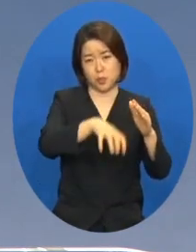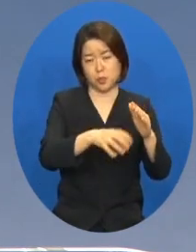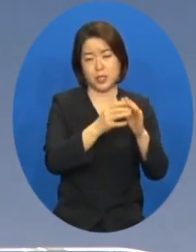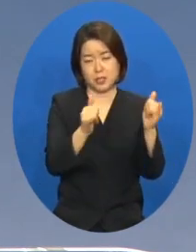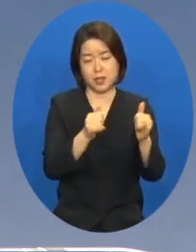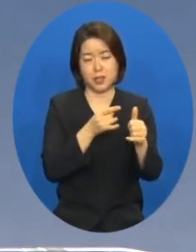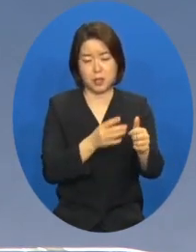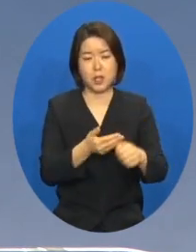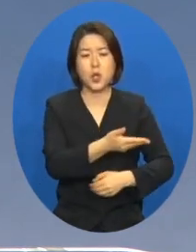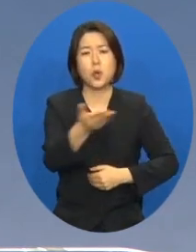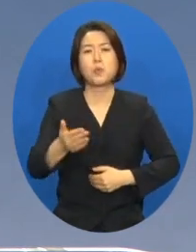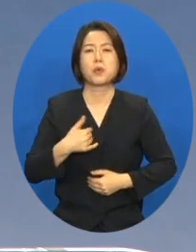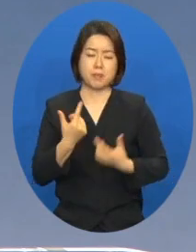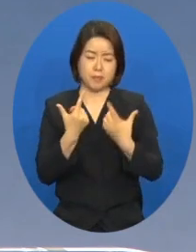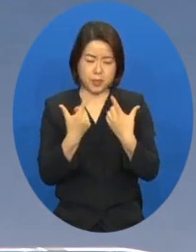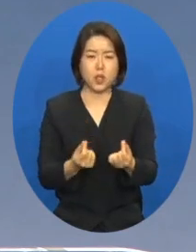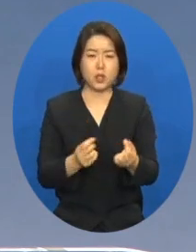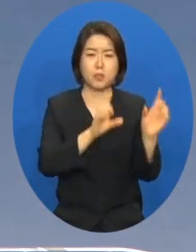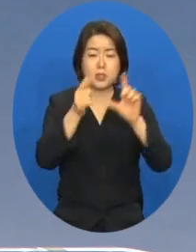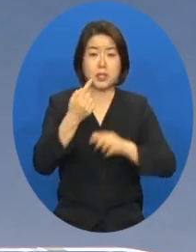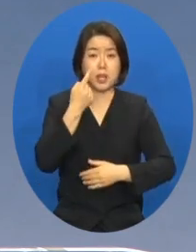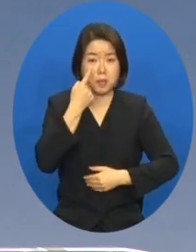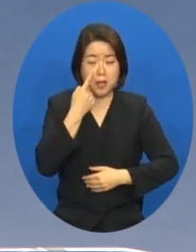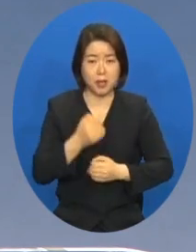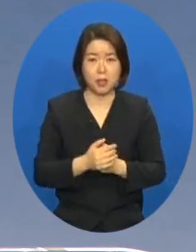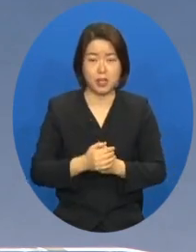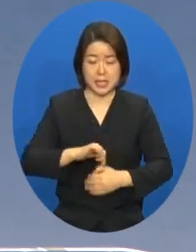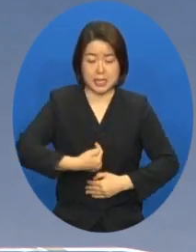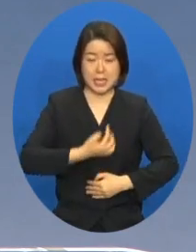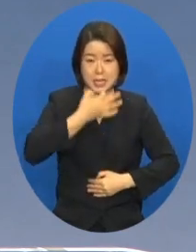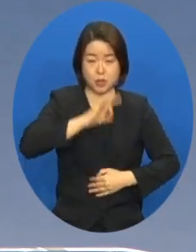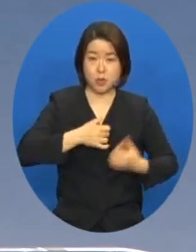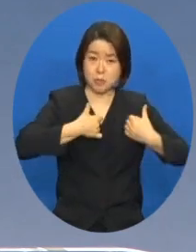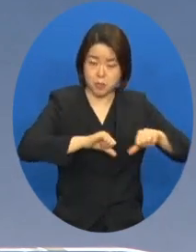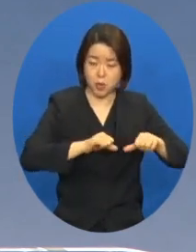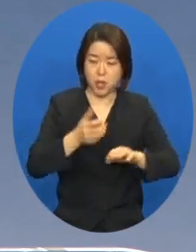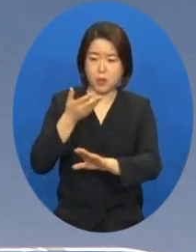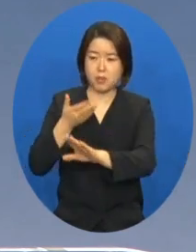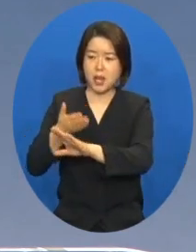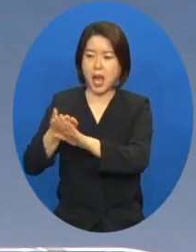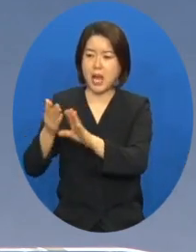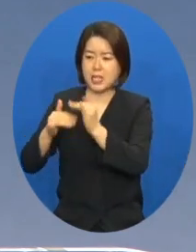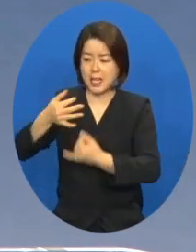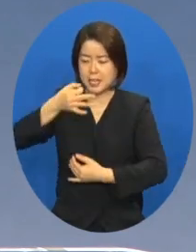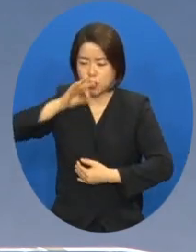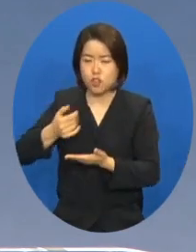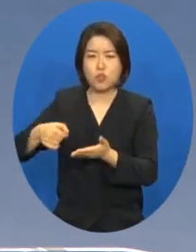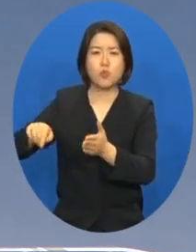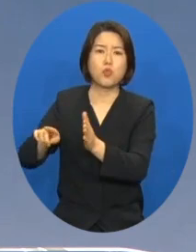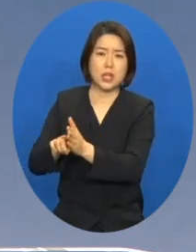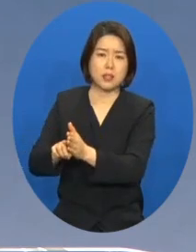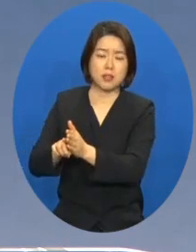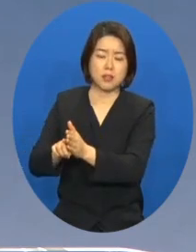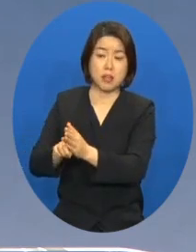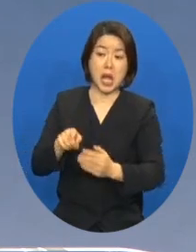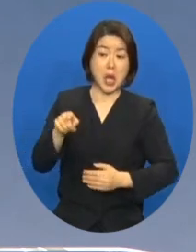사시기를 바랍니다. 자기 유익을 포기하고 다른 사람의 유익을 구하여 그 사람이 예수 믿도록, 어떻든지 그